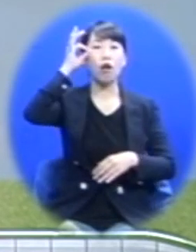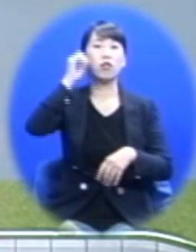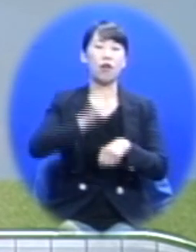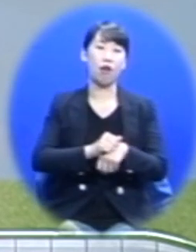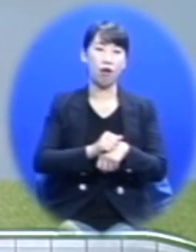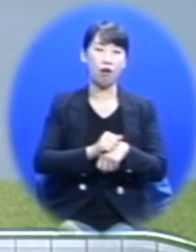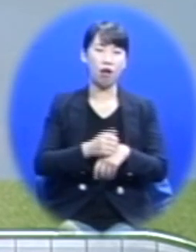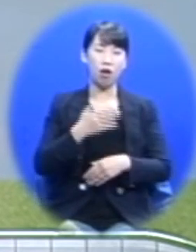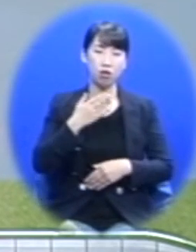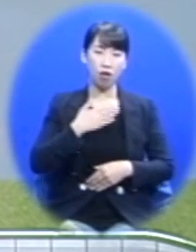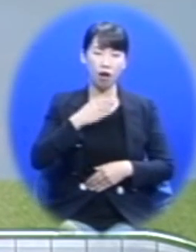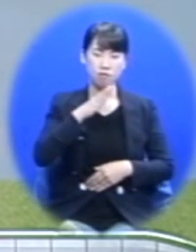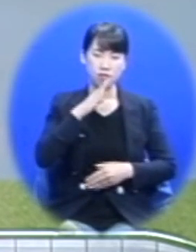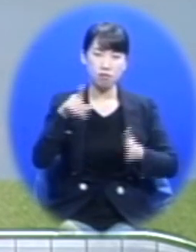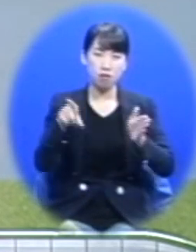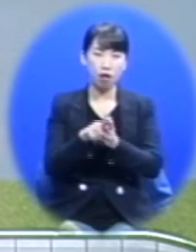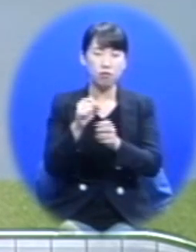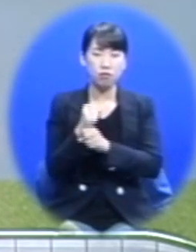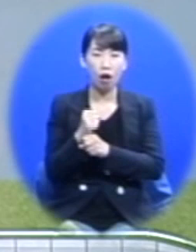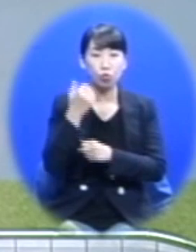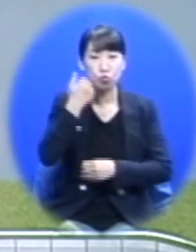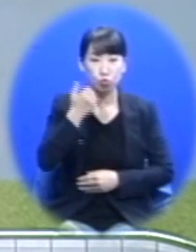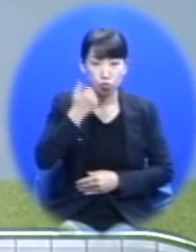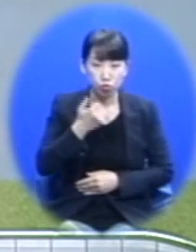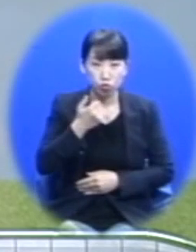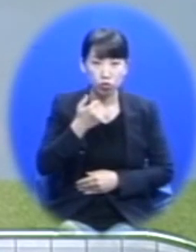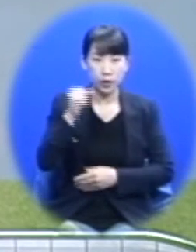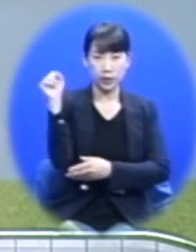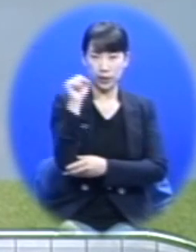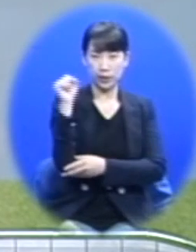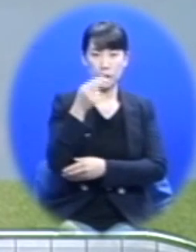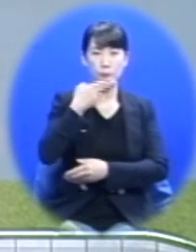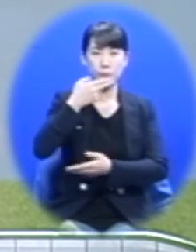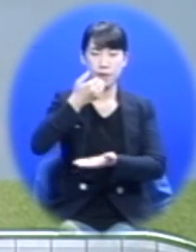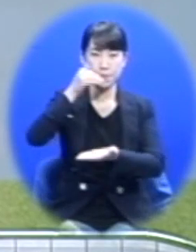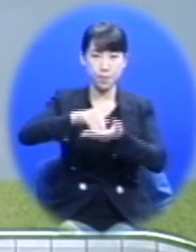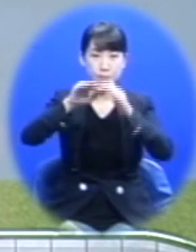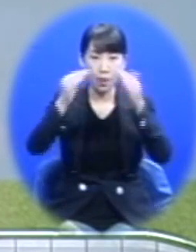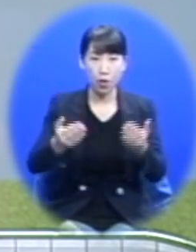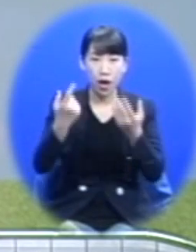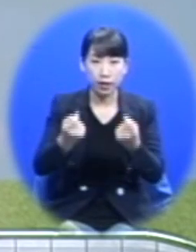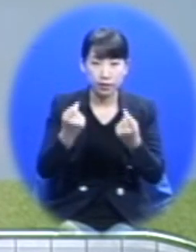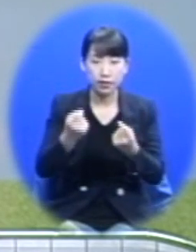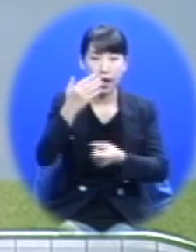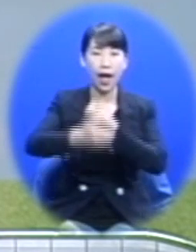믿음을 두어야 되고 내가 정말 의지해야 될 대상은 흔들리지 않으시는 바위이신